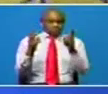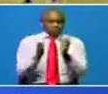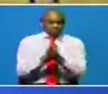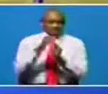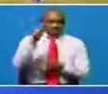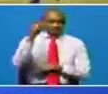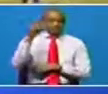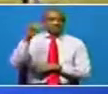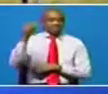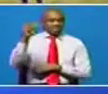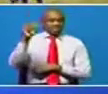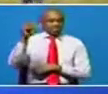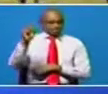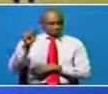Charles.